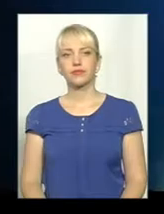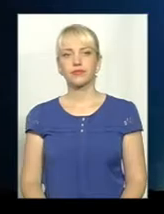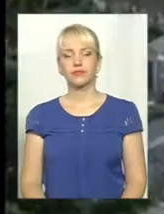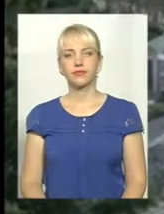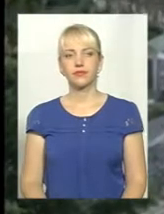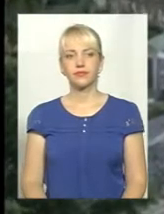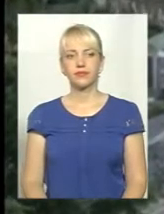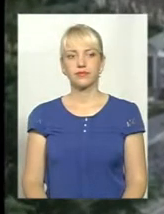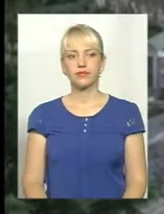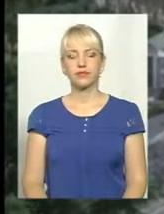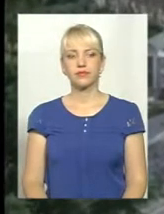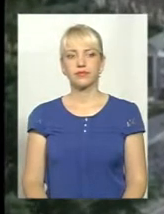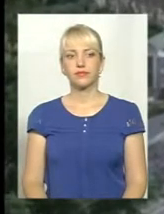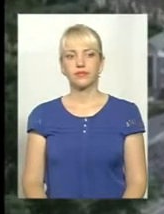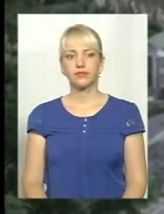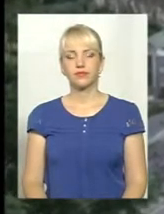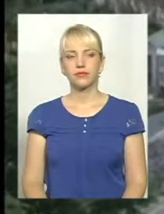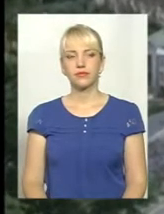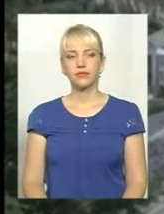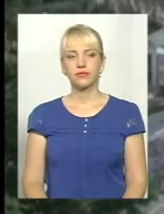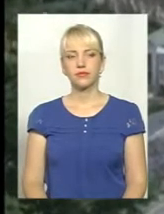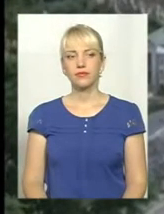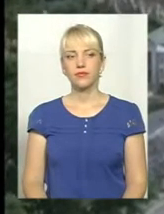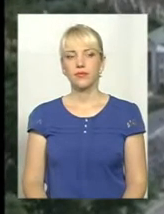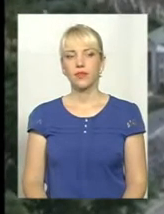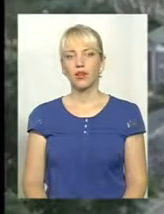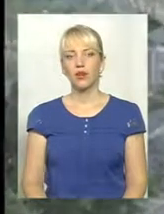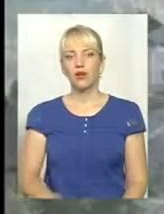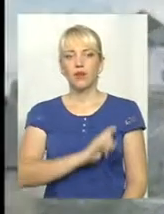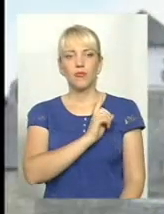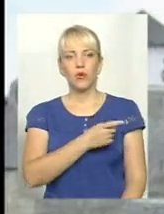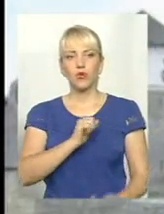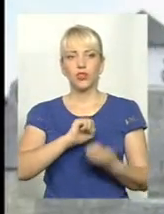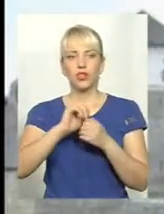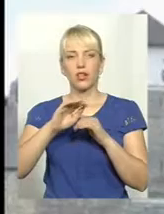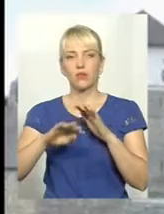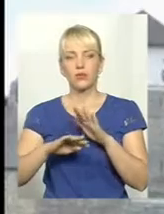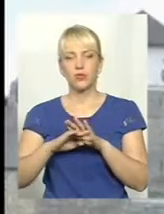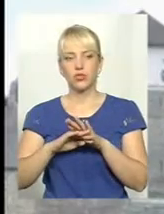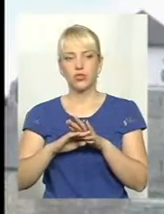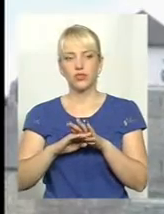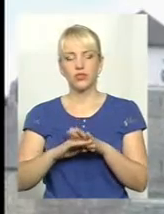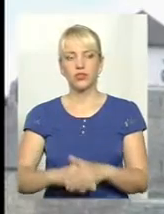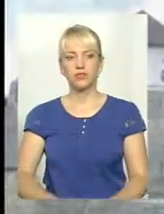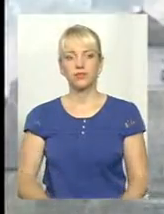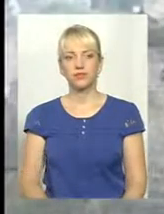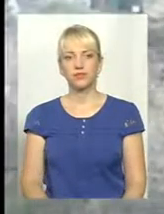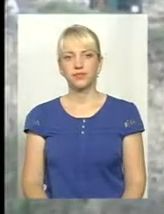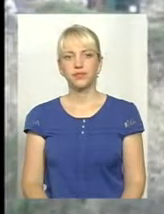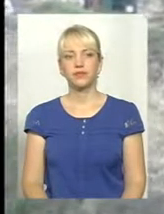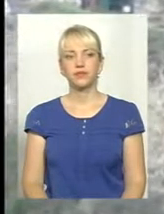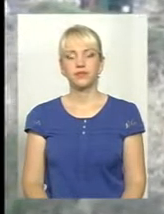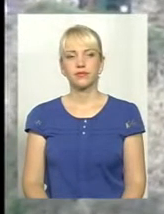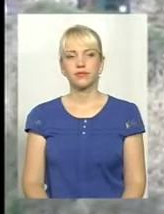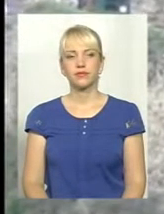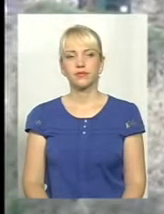стані, до яких хочуть їхати туристи. Водночас прошу режисера показати сюжет і далі ми